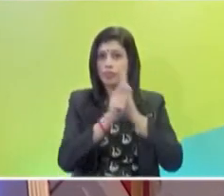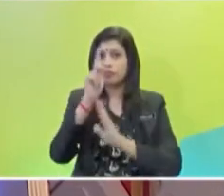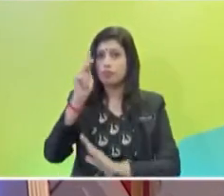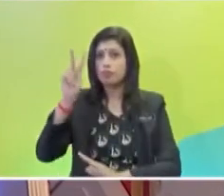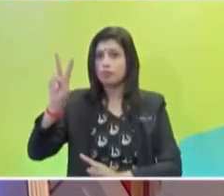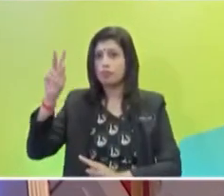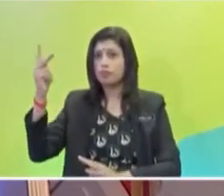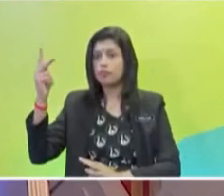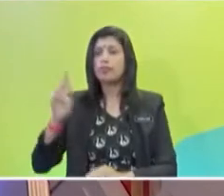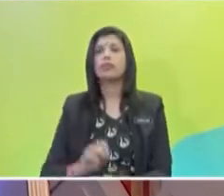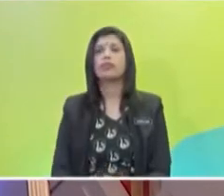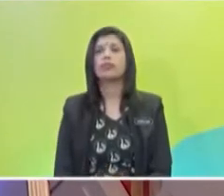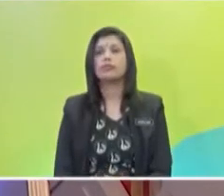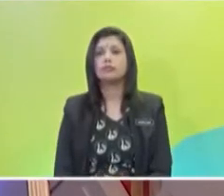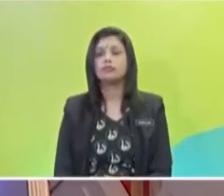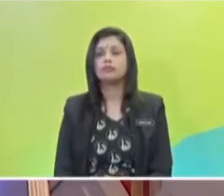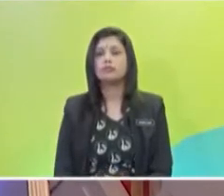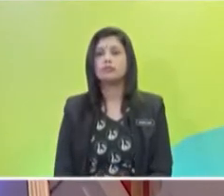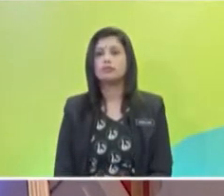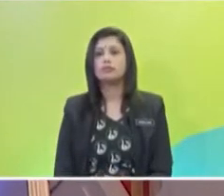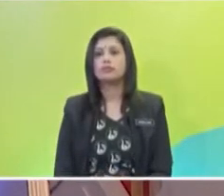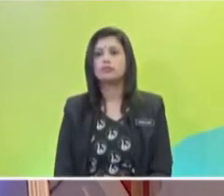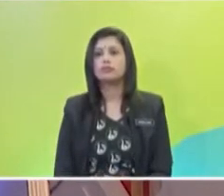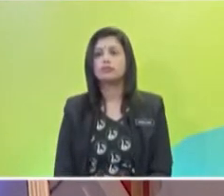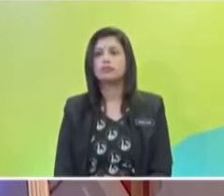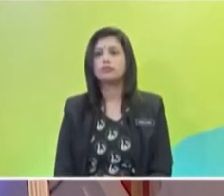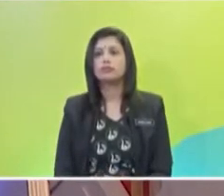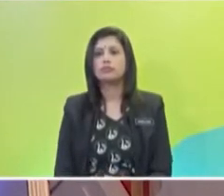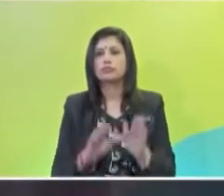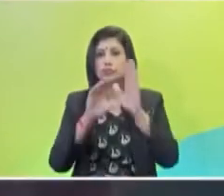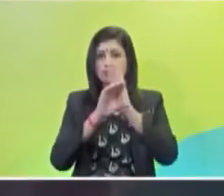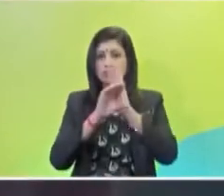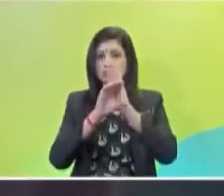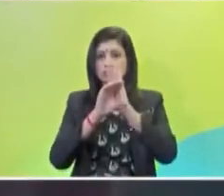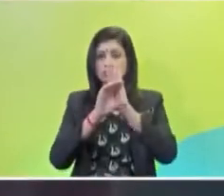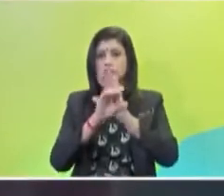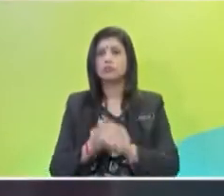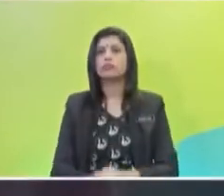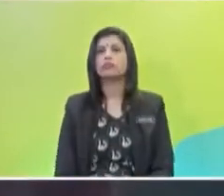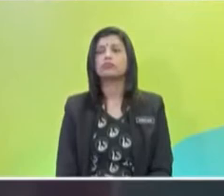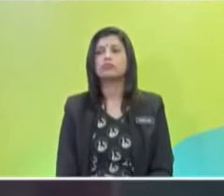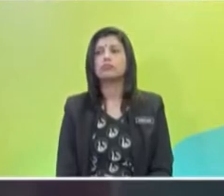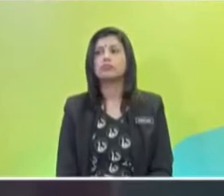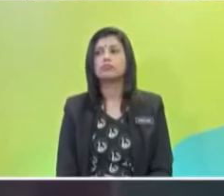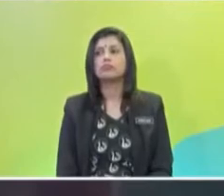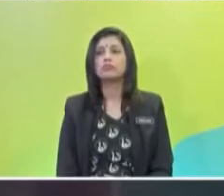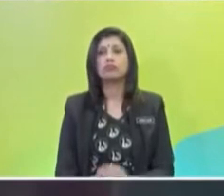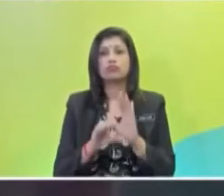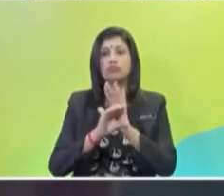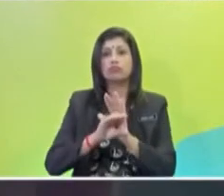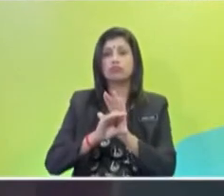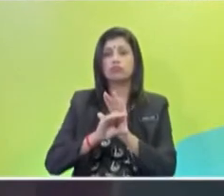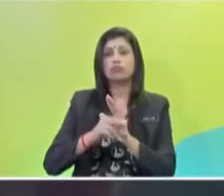V dan juga K, V, K. Okey, cikgu bagi contoh. Okey, Abang Din bagi satu huruf. Huruf konsonan.